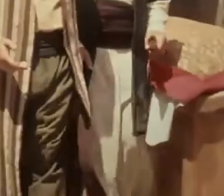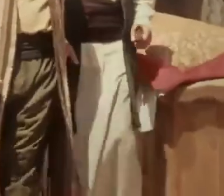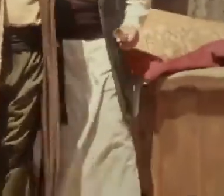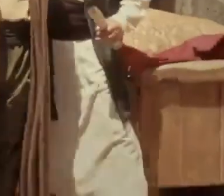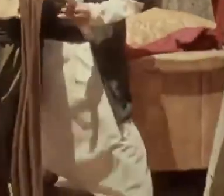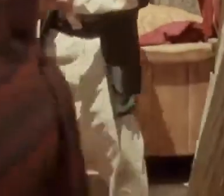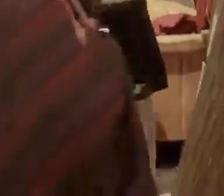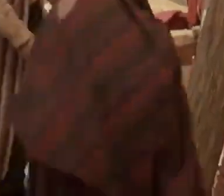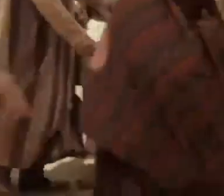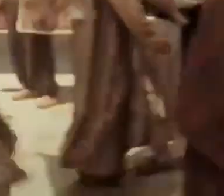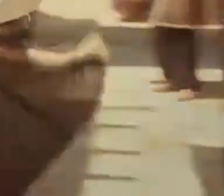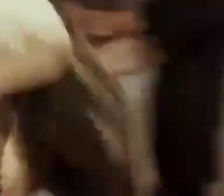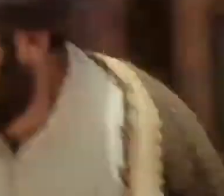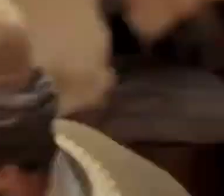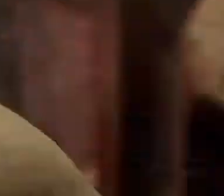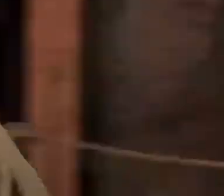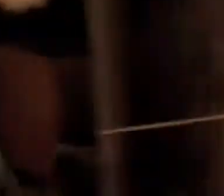koşuyor.